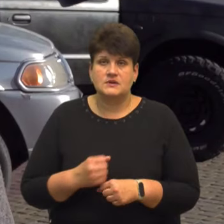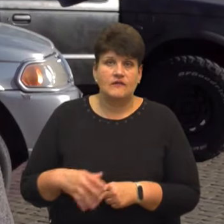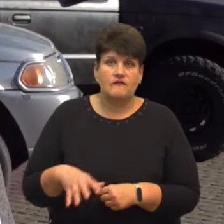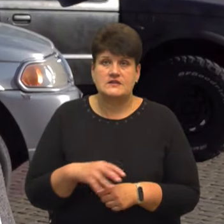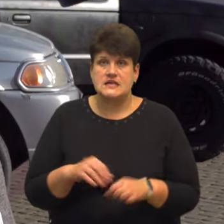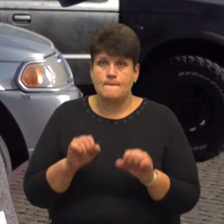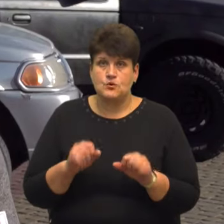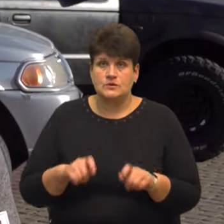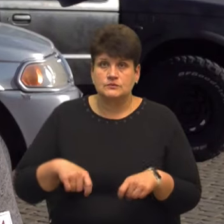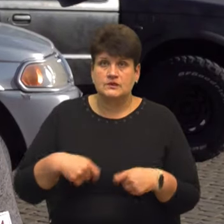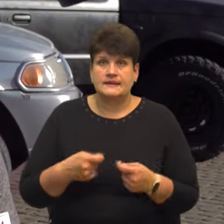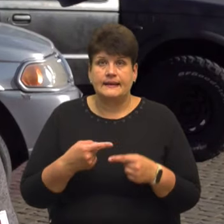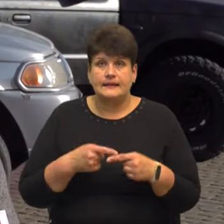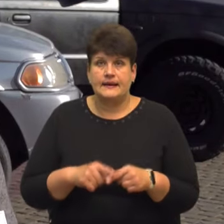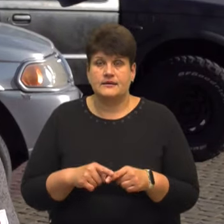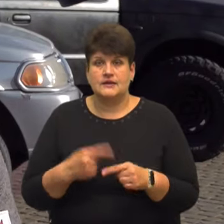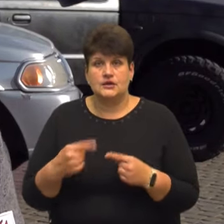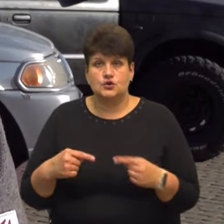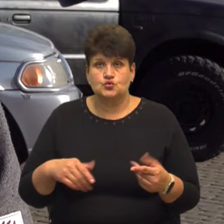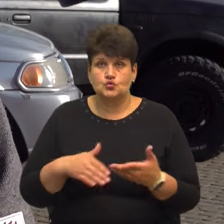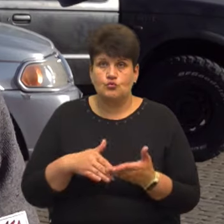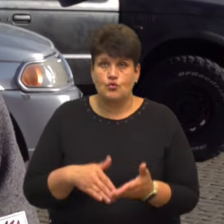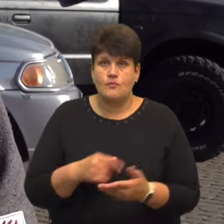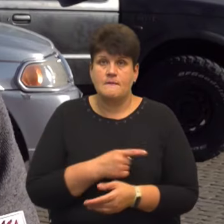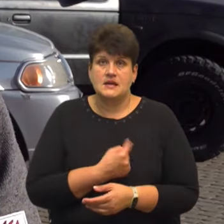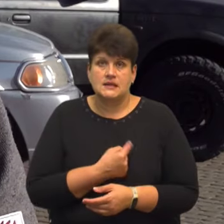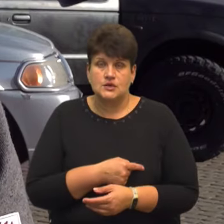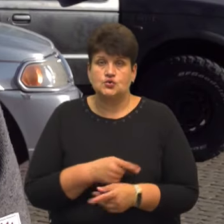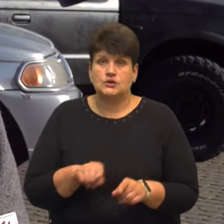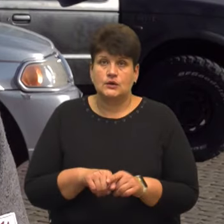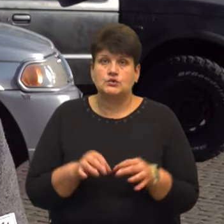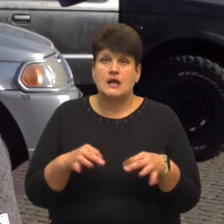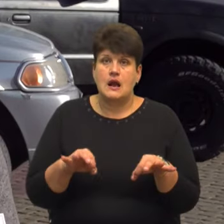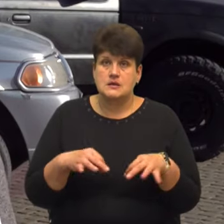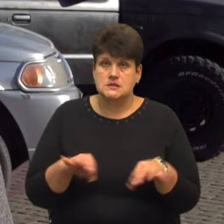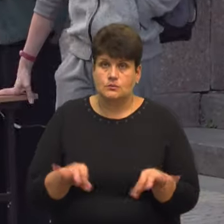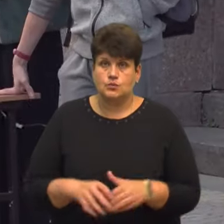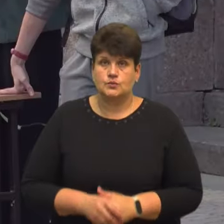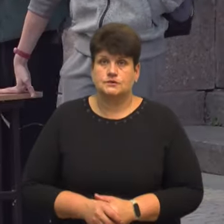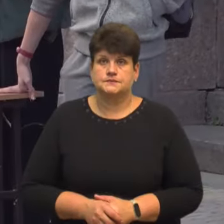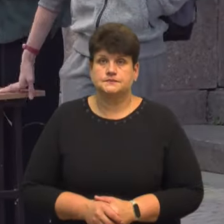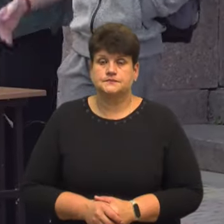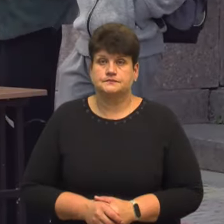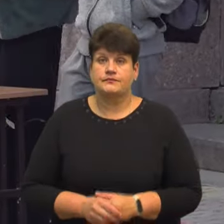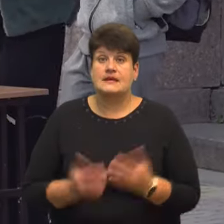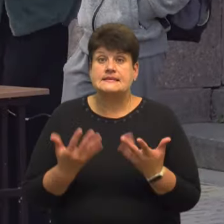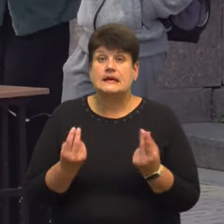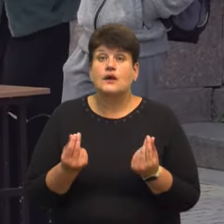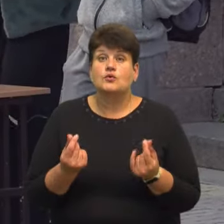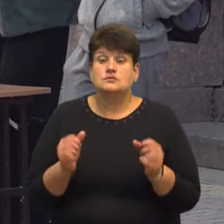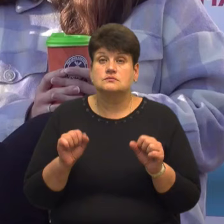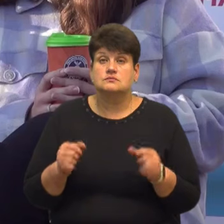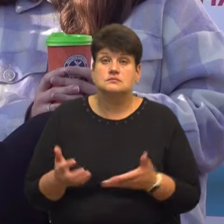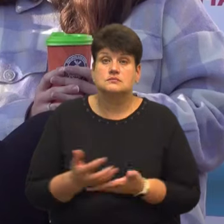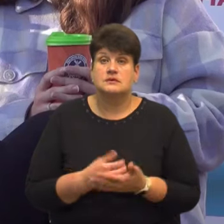що стачати їм техніку іншу допомогу так як медичну також транспорт скільки грошей вдалося зібрати